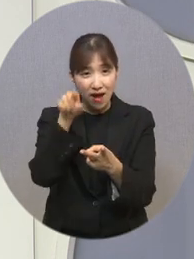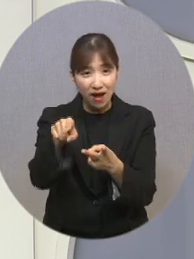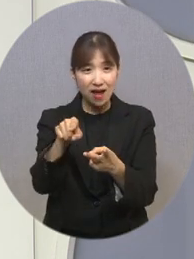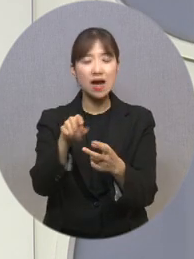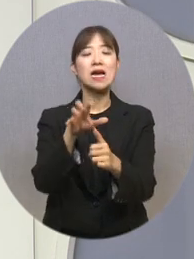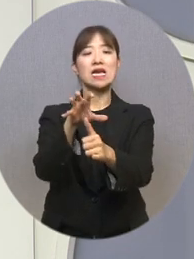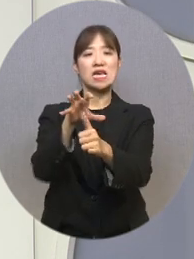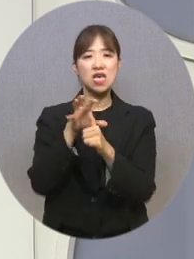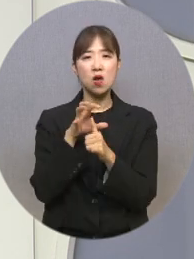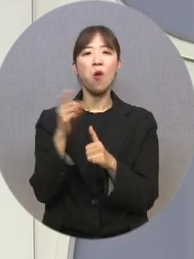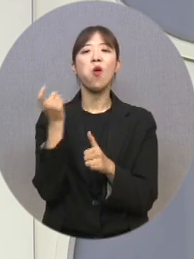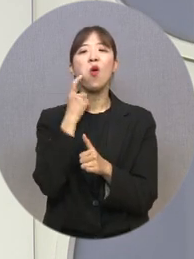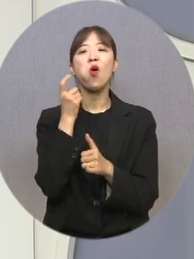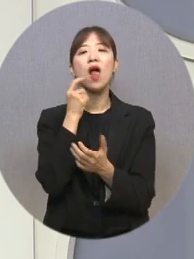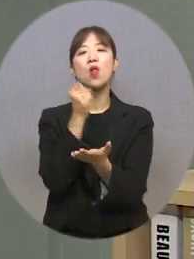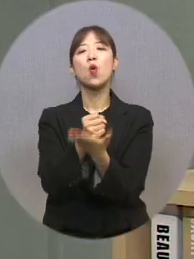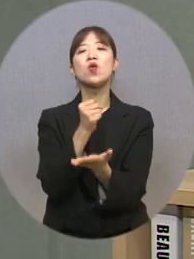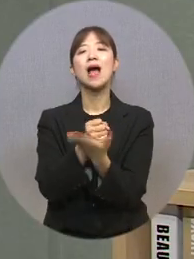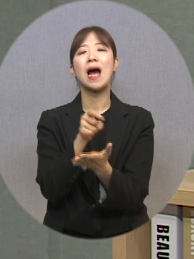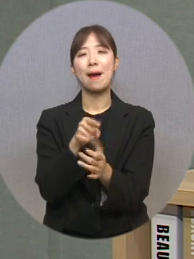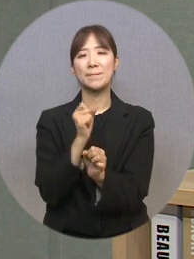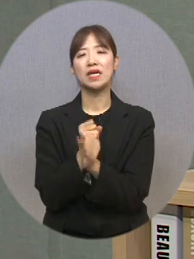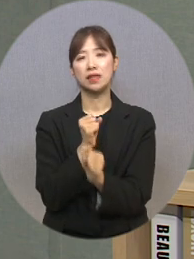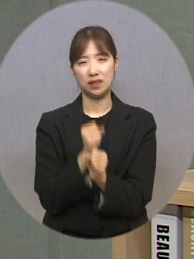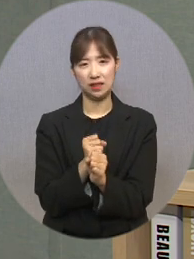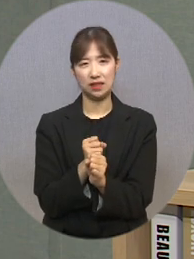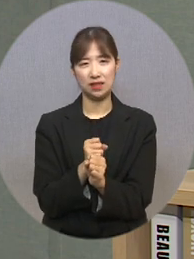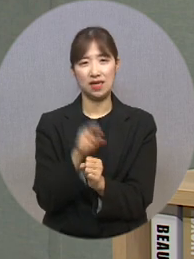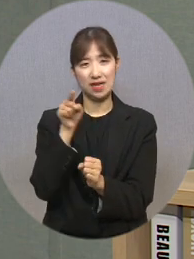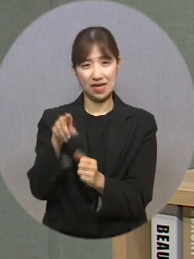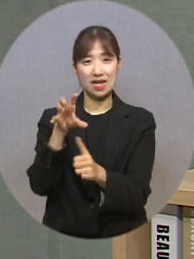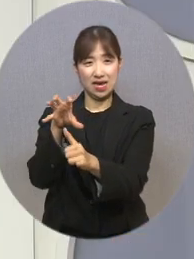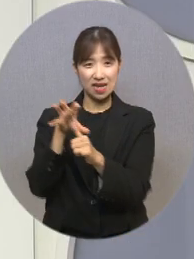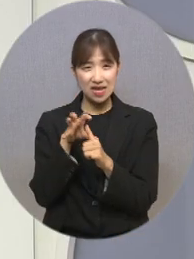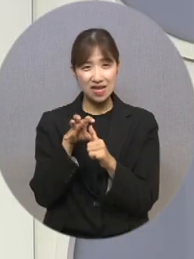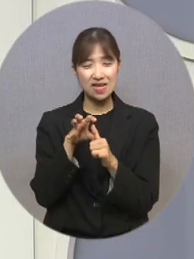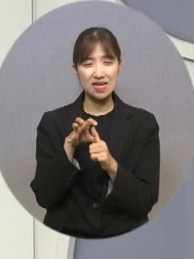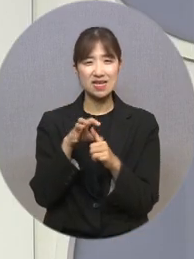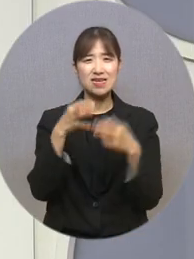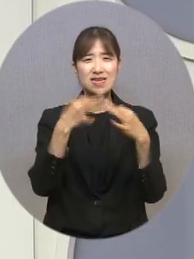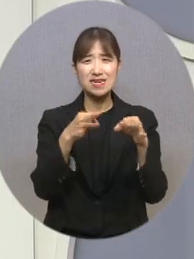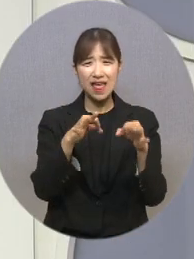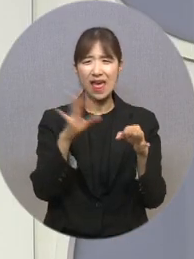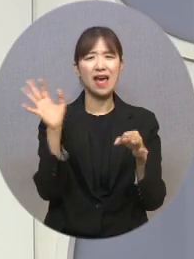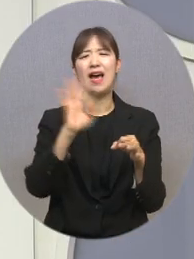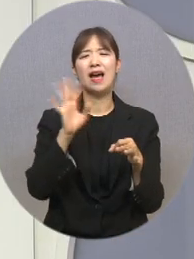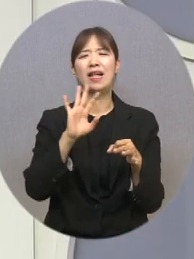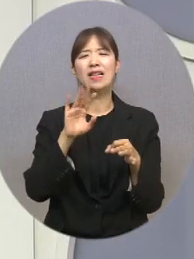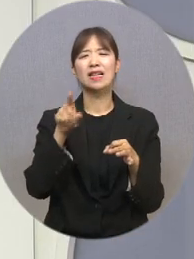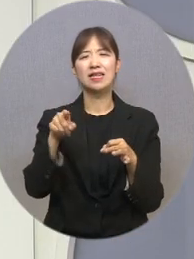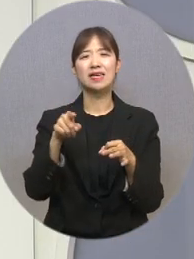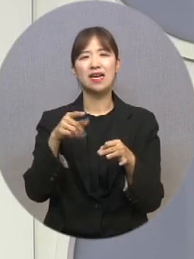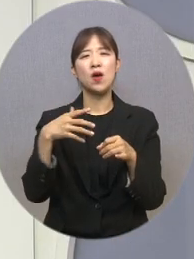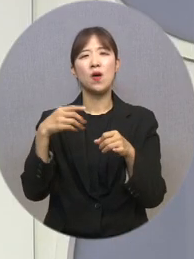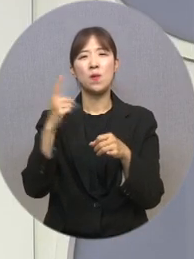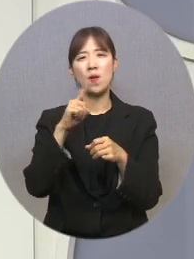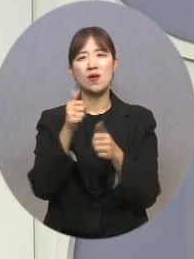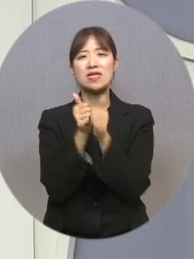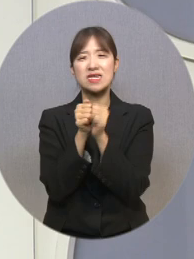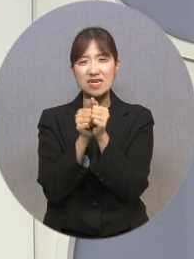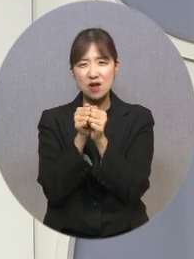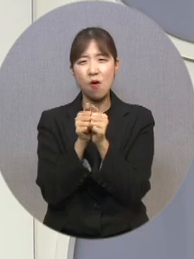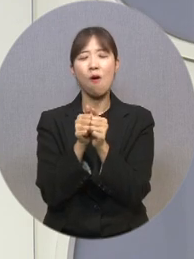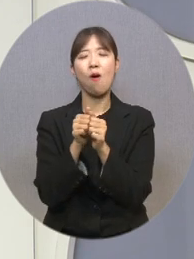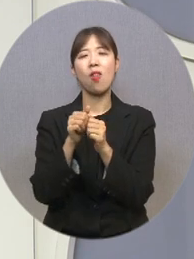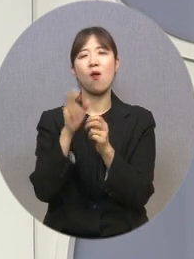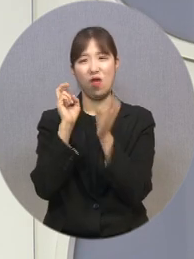신분증을 이용해서 일단 대포 통장을 만듭니다. 아. 그 통장을 이용해서 이제 그 은행이 아니고 이제 비은행권 뭐 증권 회사라든지 이런 네.